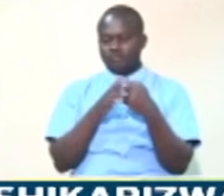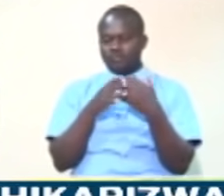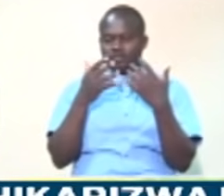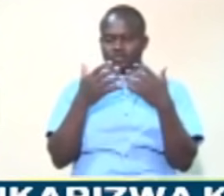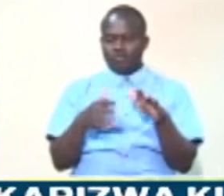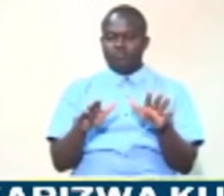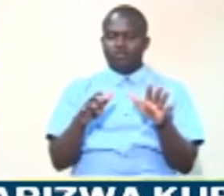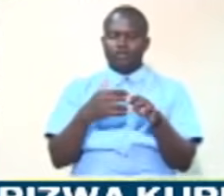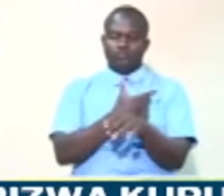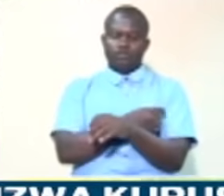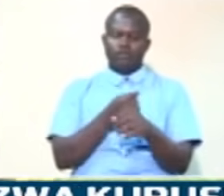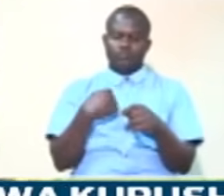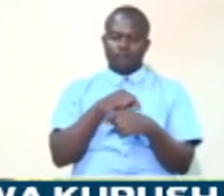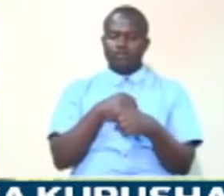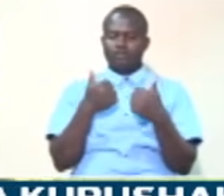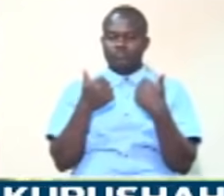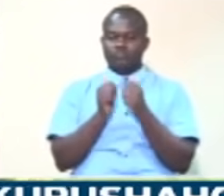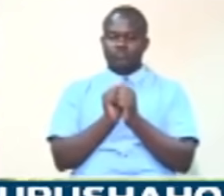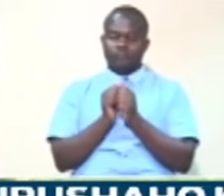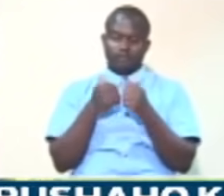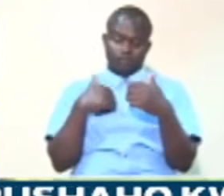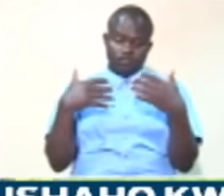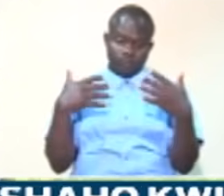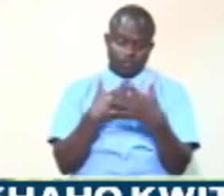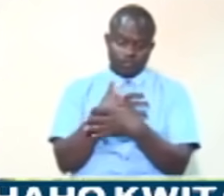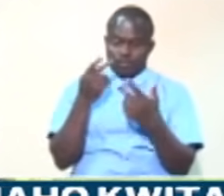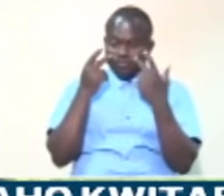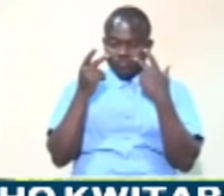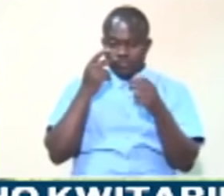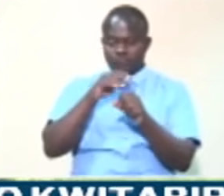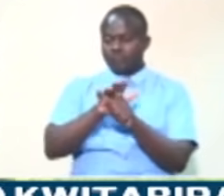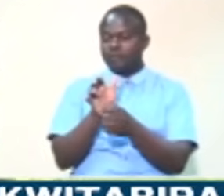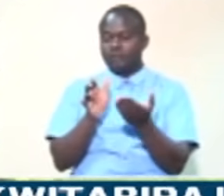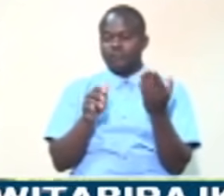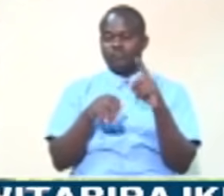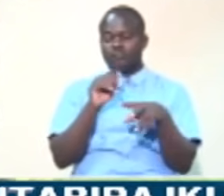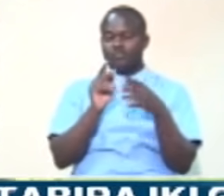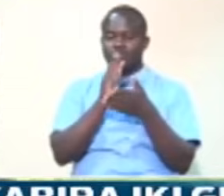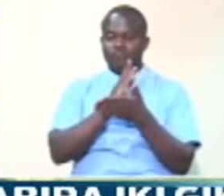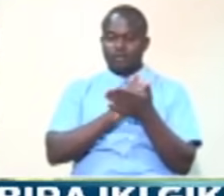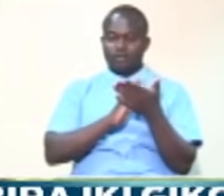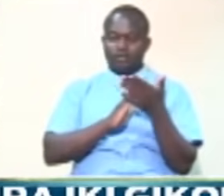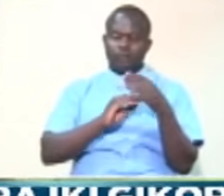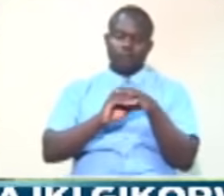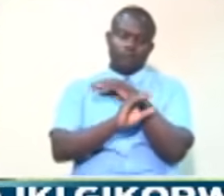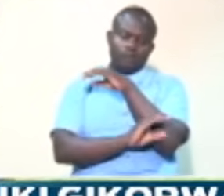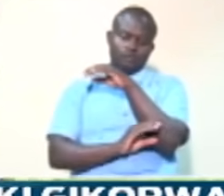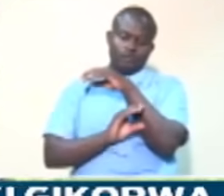bamaze no kuzidukingira ubu ngubu tuvugana nagiraga ubwoba mbere mbona covid yica bamwe na bamwe mu